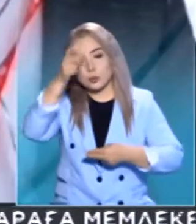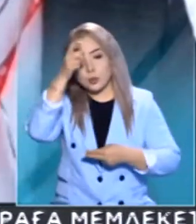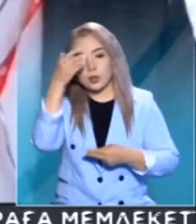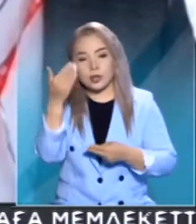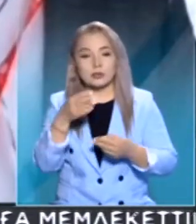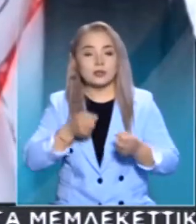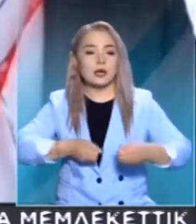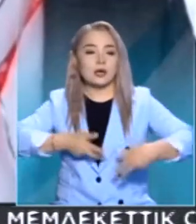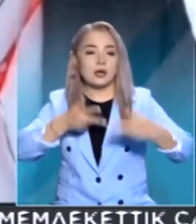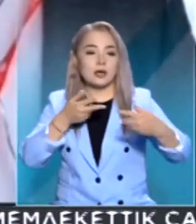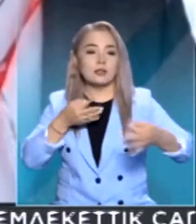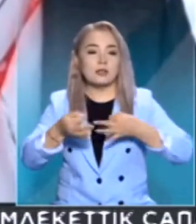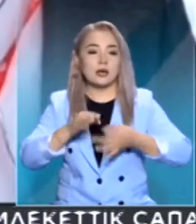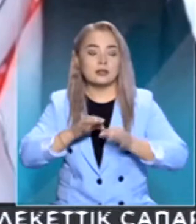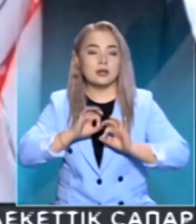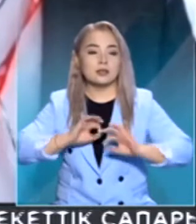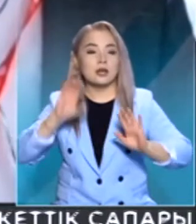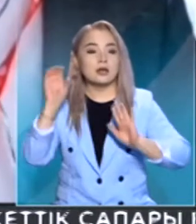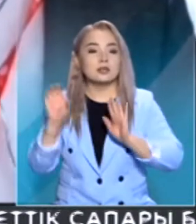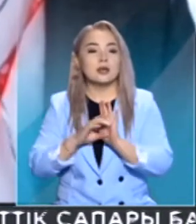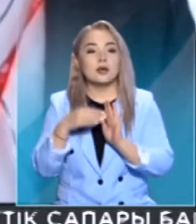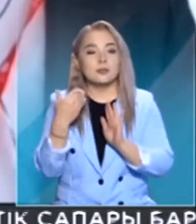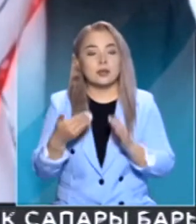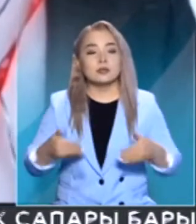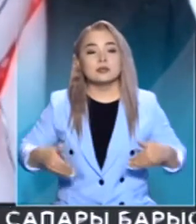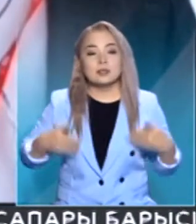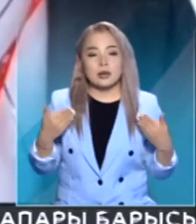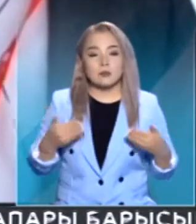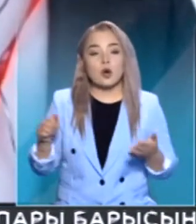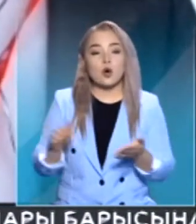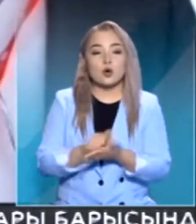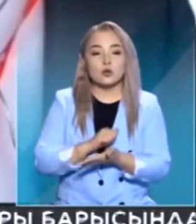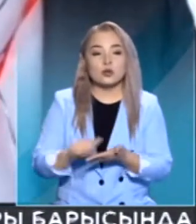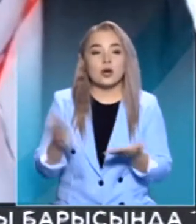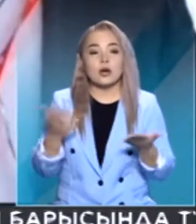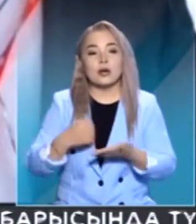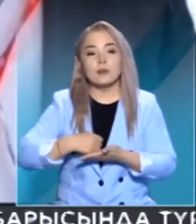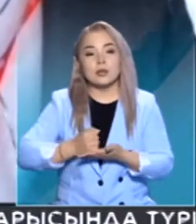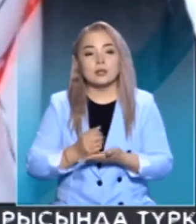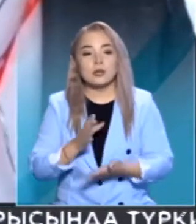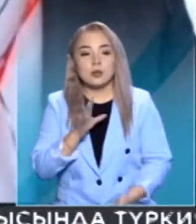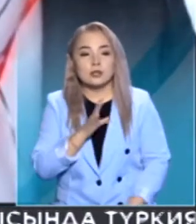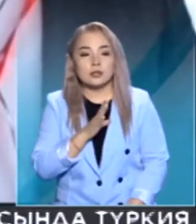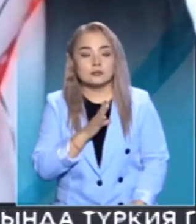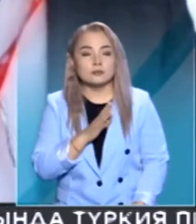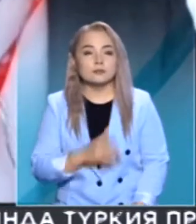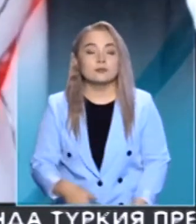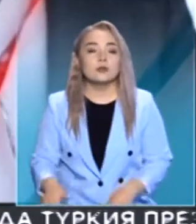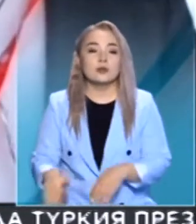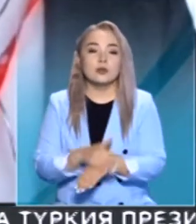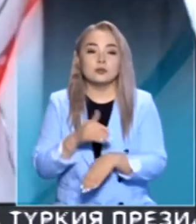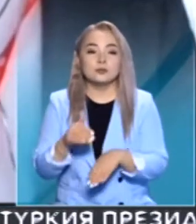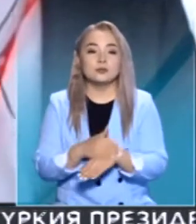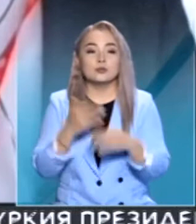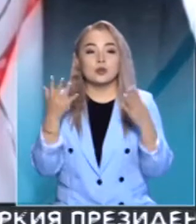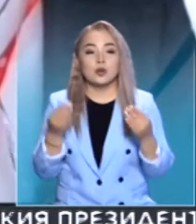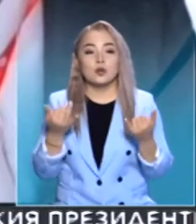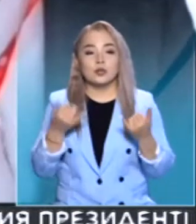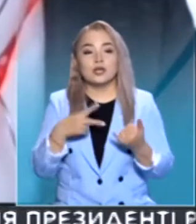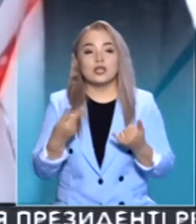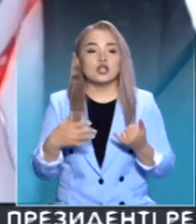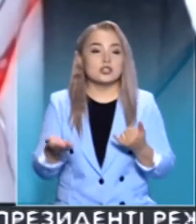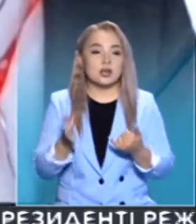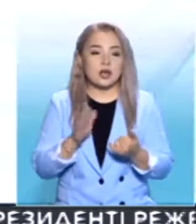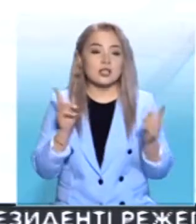меншікті тілшіміз Айдос Әшімұлынан білейік. Айдос, қандай құжаттар бекіді? Қайырлы күн, Қонысбек. Екі жақты